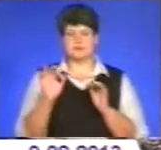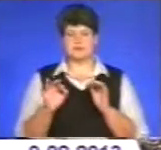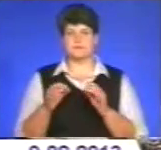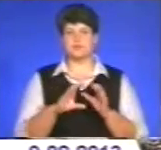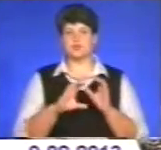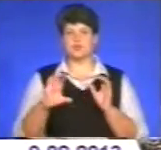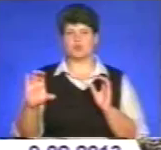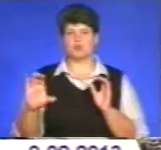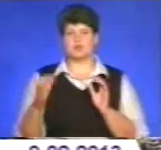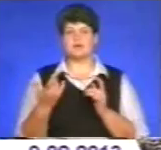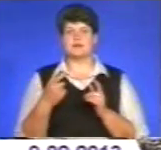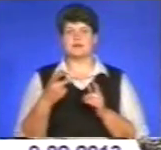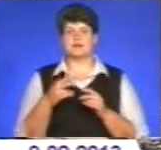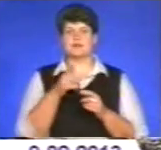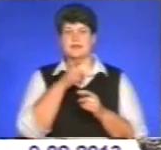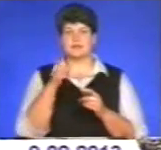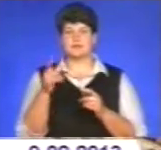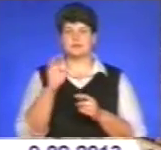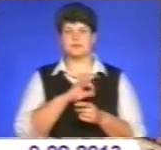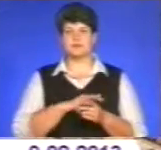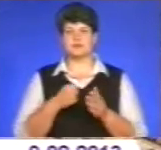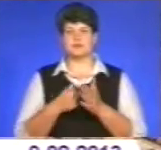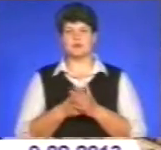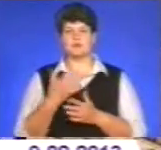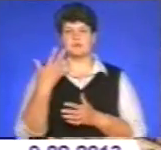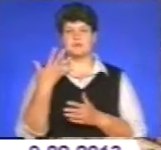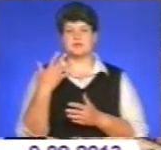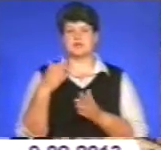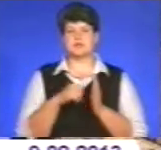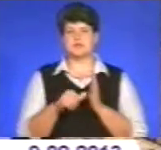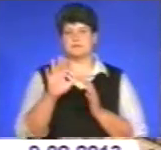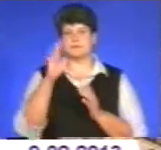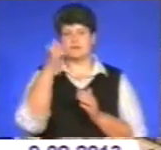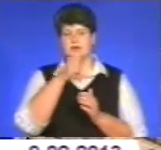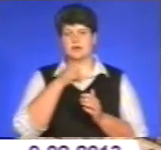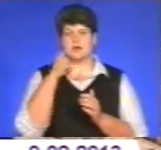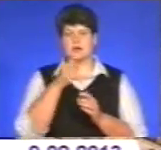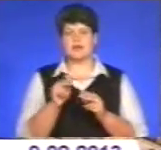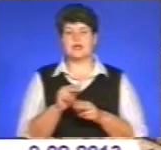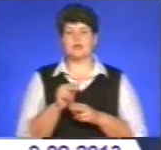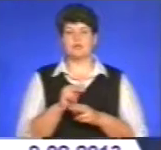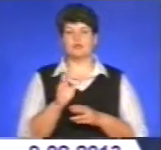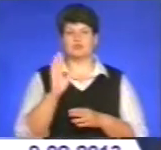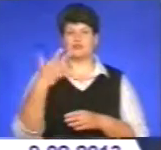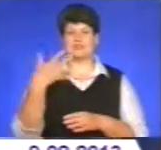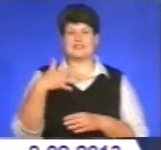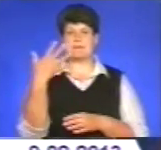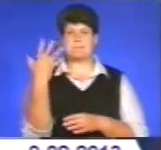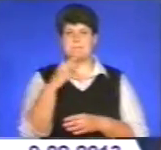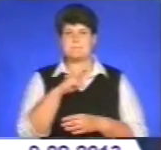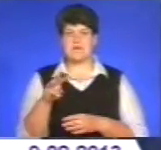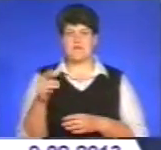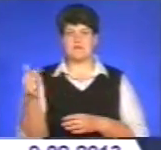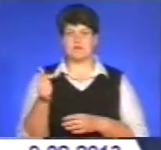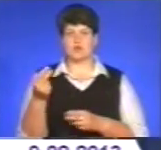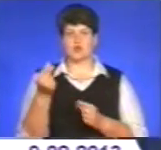виробництва. Термін їх експлуатації досягає 50 років. Старі витримували вдвічі менше. Ремонт став у 55 мільйонів гривень. Гроші